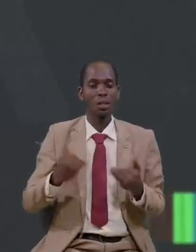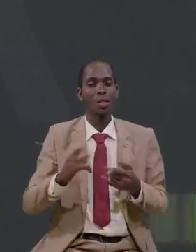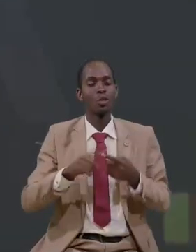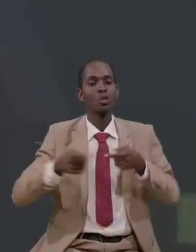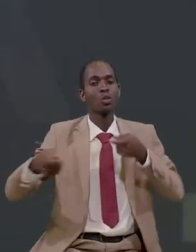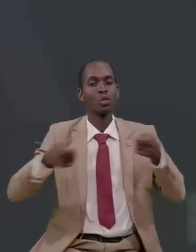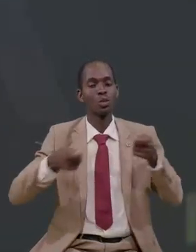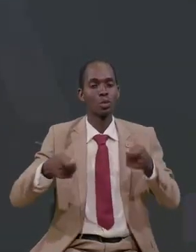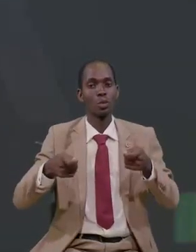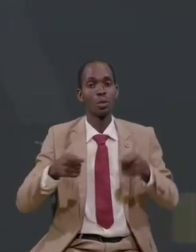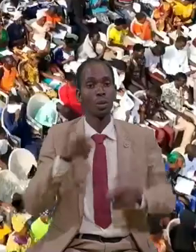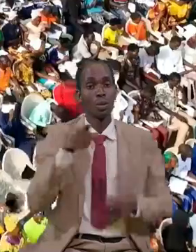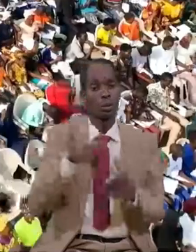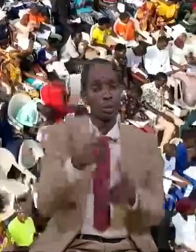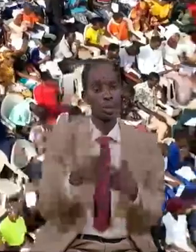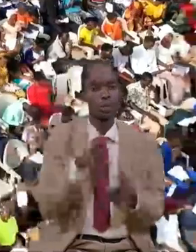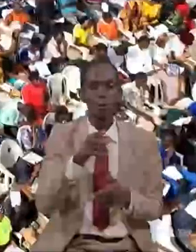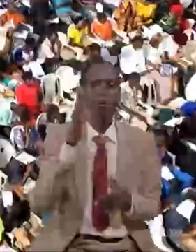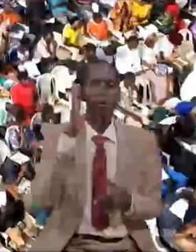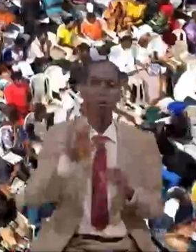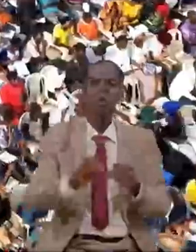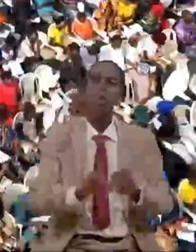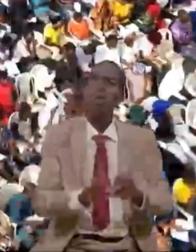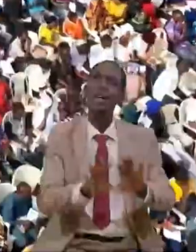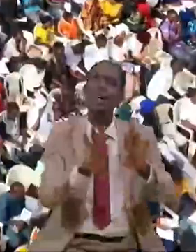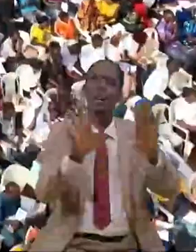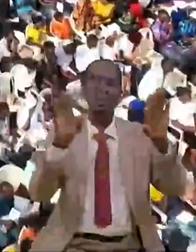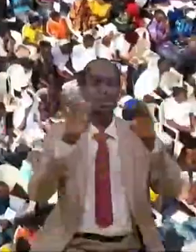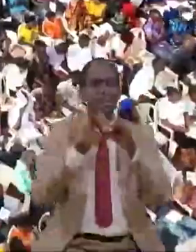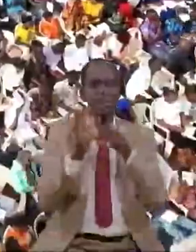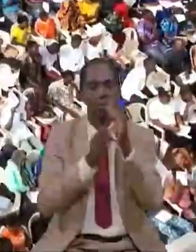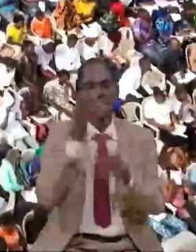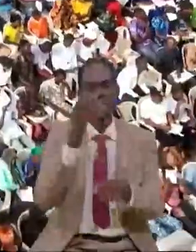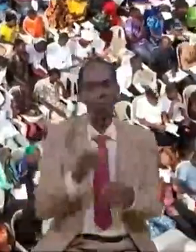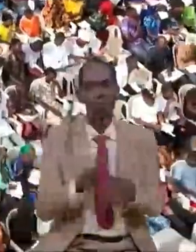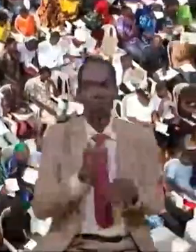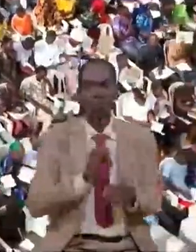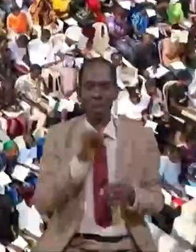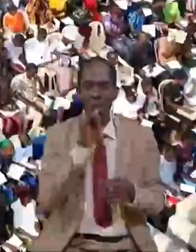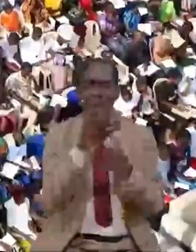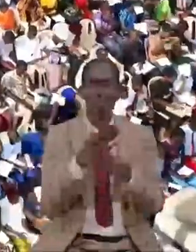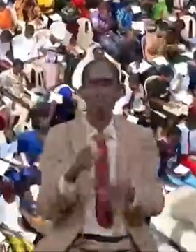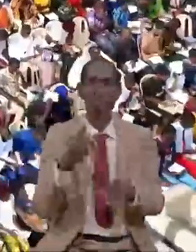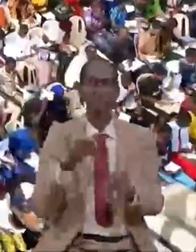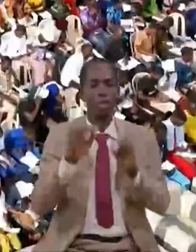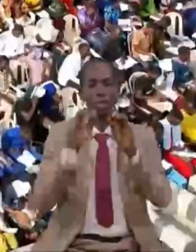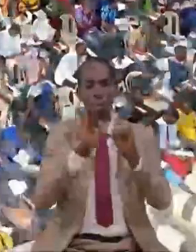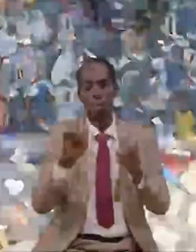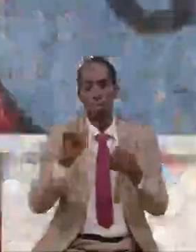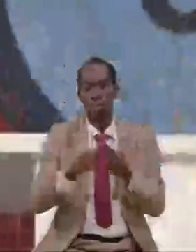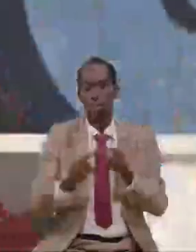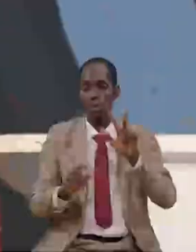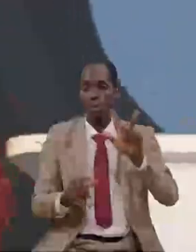prééminent. Tu vas briller. Le message est en trois parties.